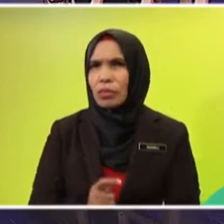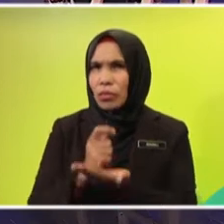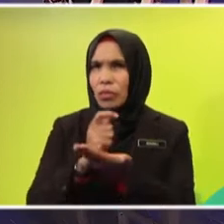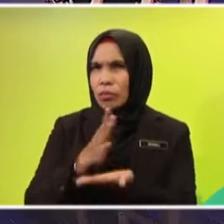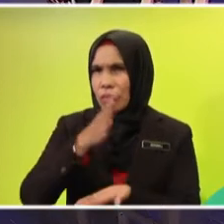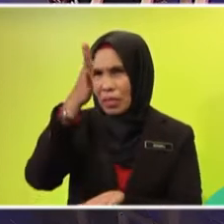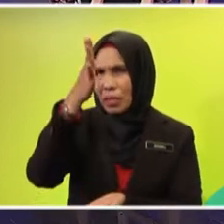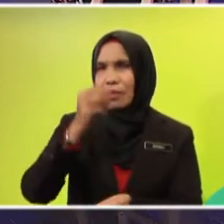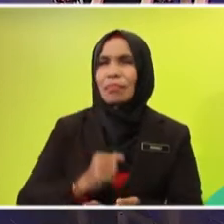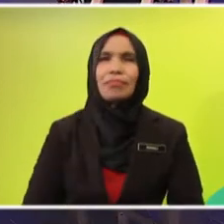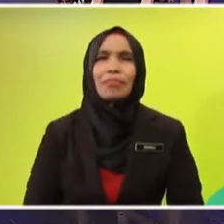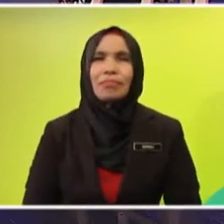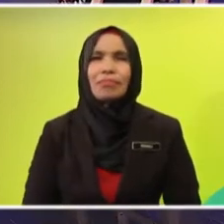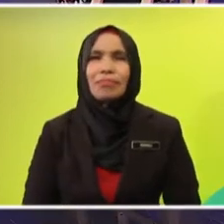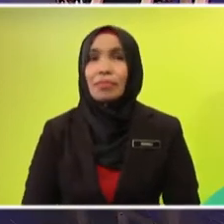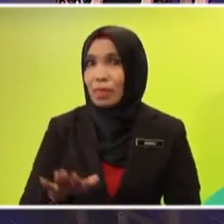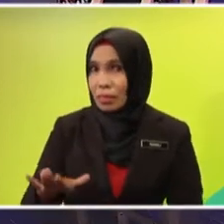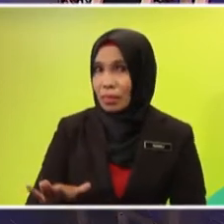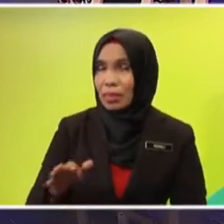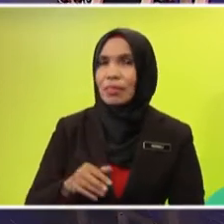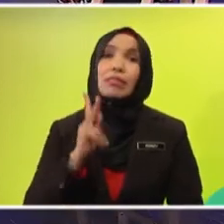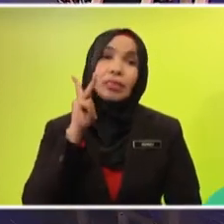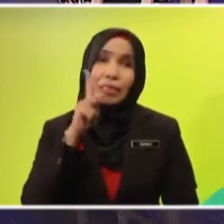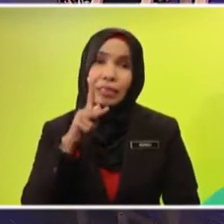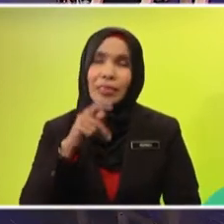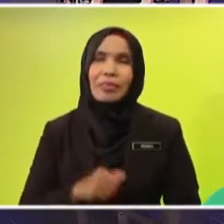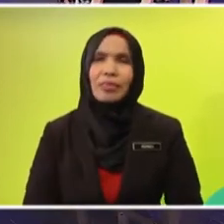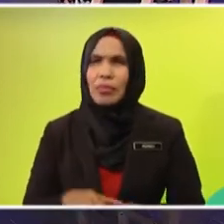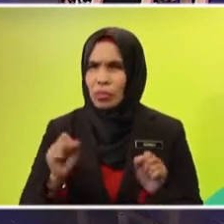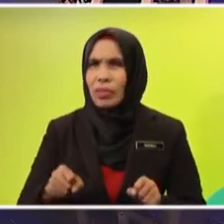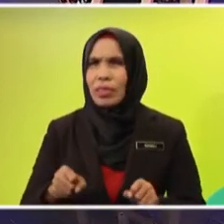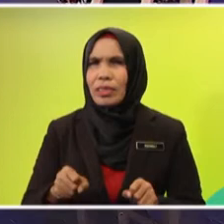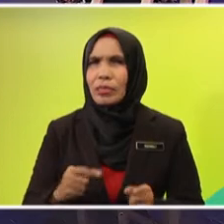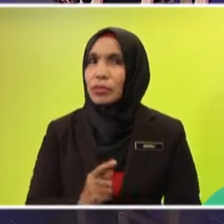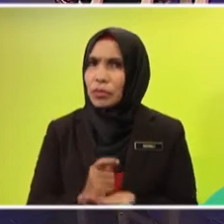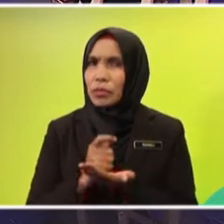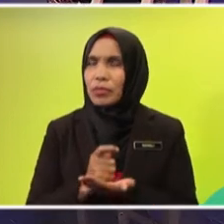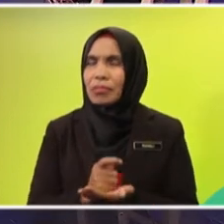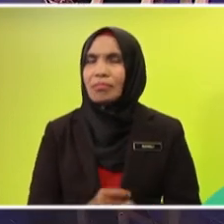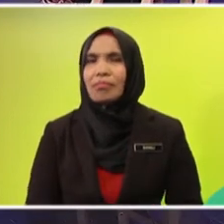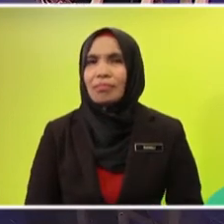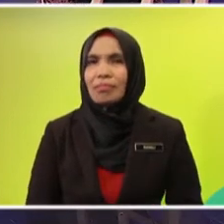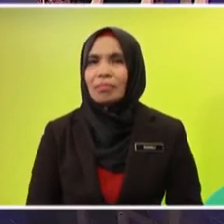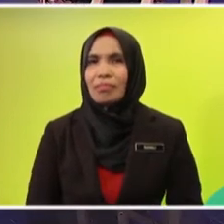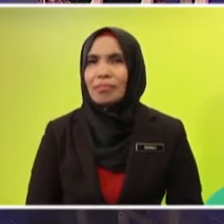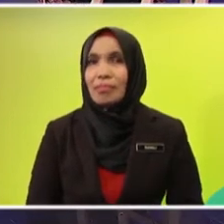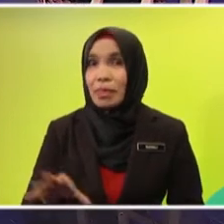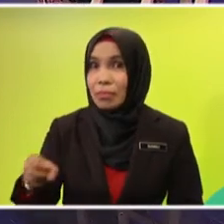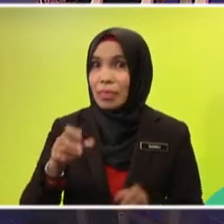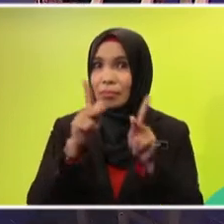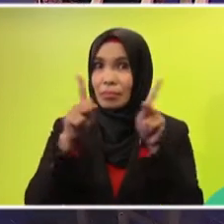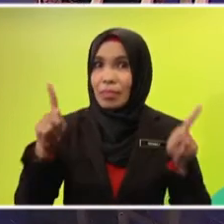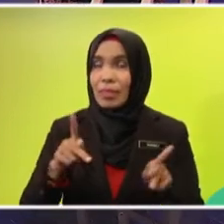Uma betul timbul minta tolong adik kVA ke Abang ke untuk pegang kece bukan tadi tuh dan kita bacakan